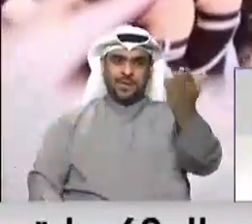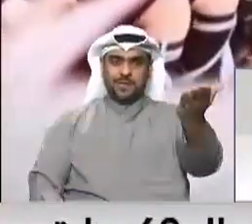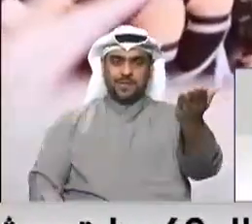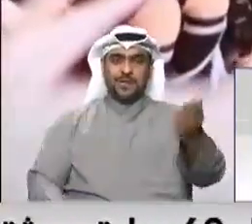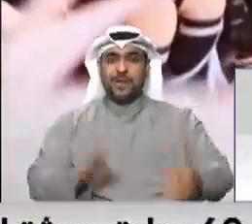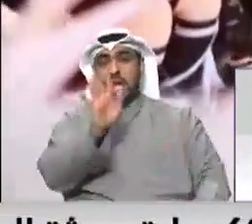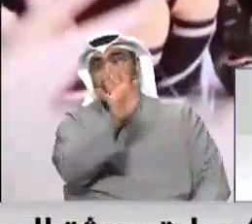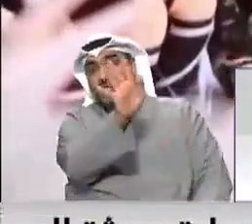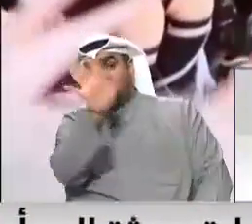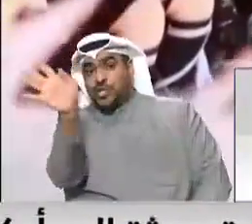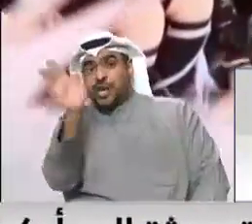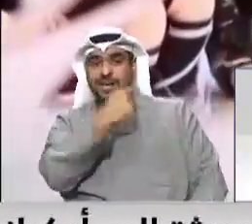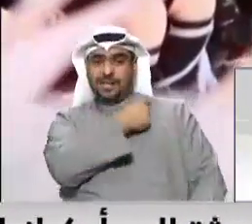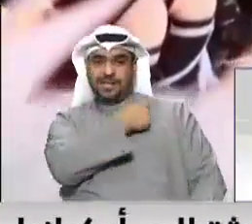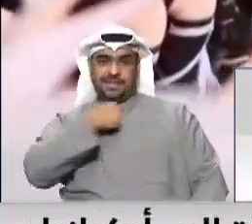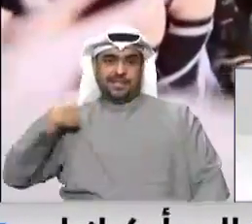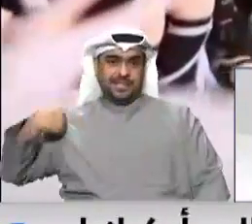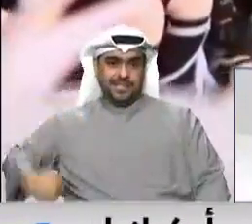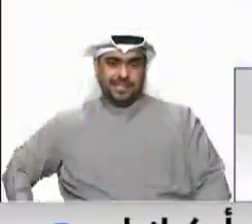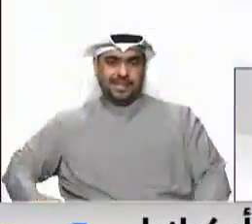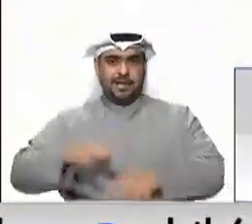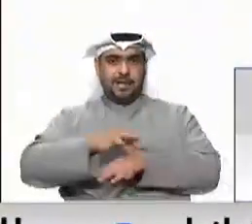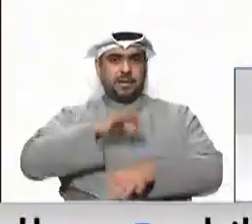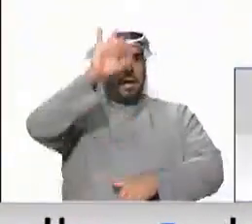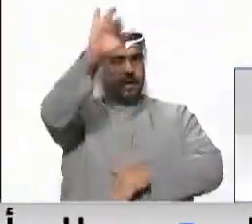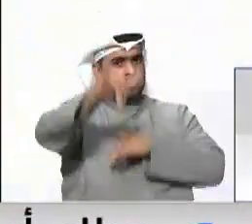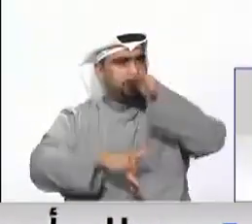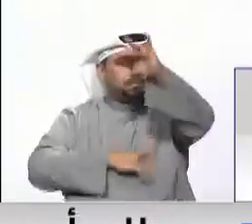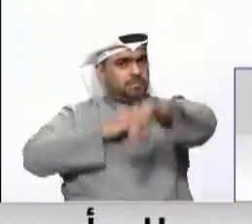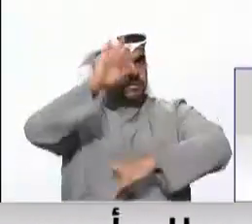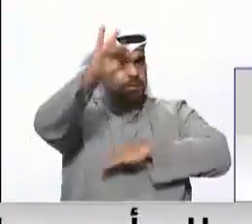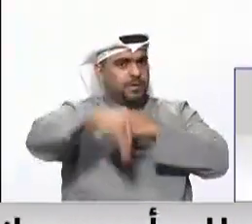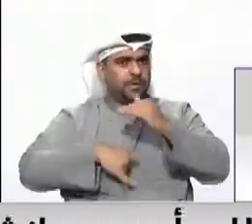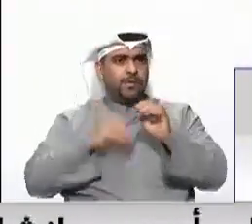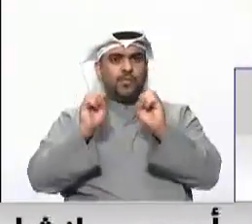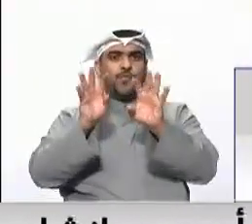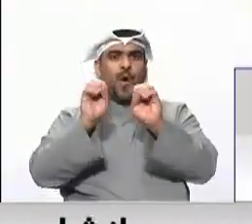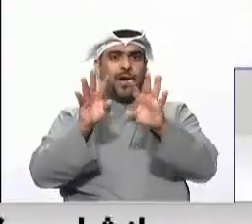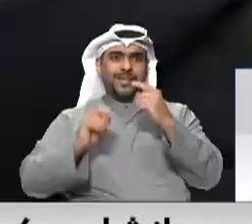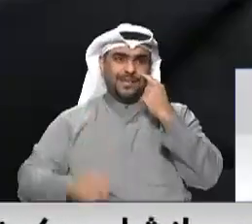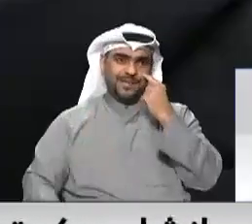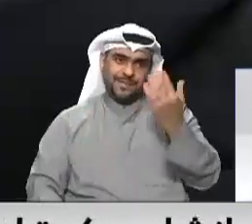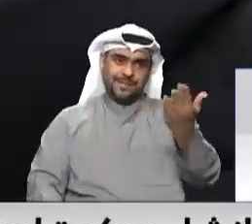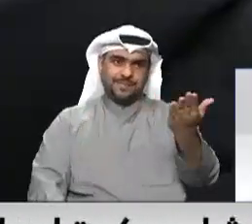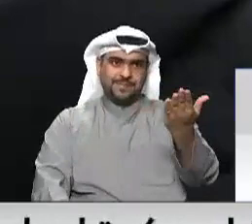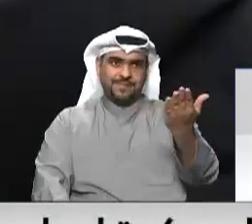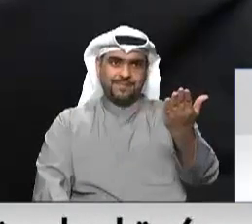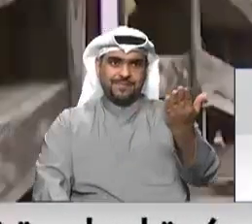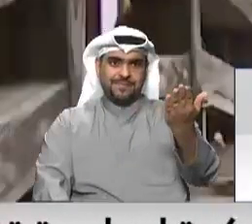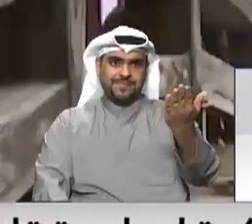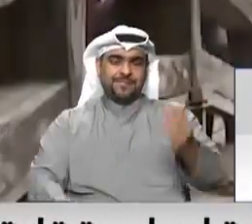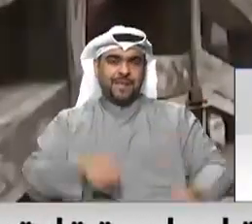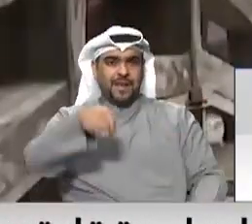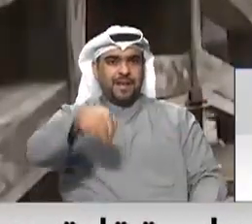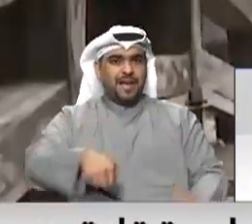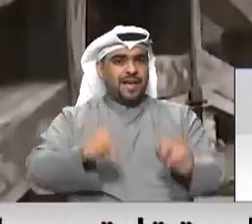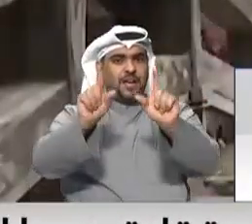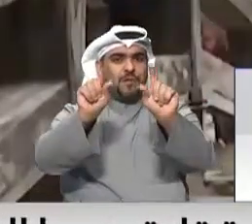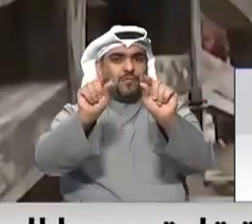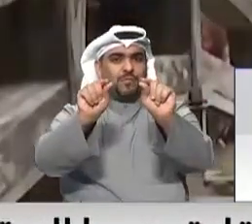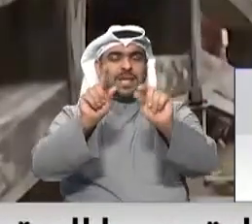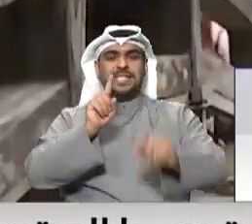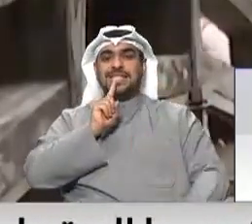اجتذبت الكثيره من السياح هذا ما يؤكده احدهم ان هذه تجربه جديده للسيره السريه